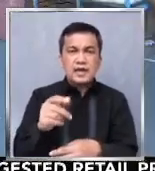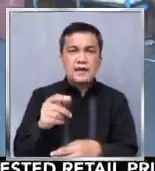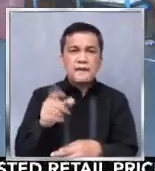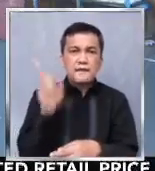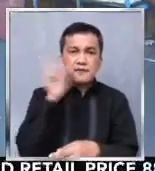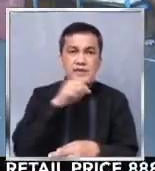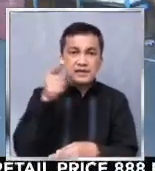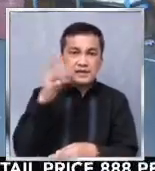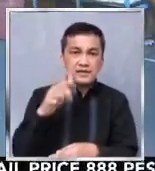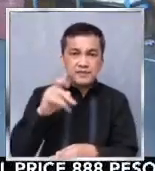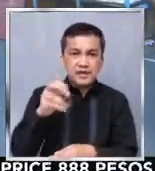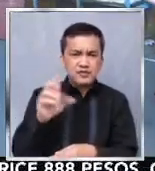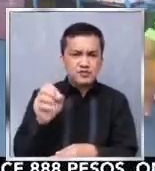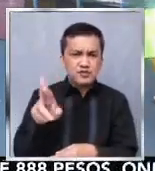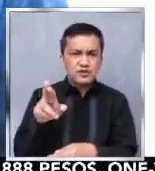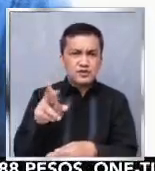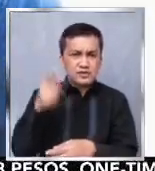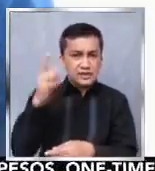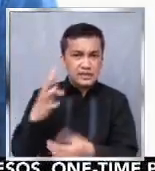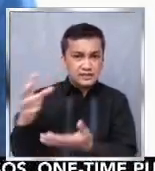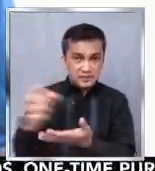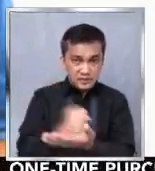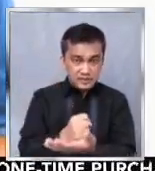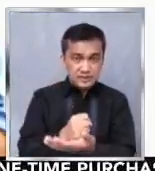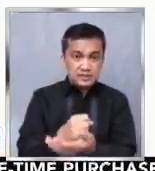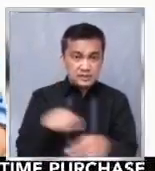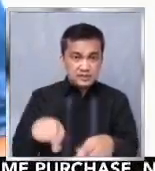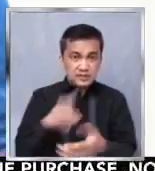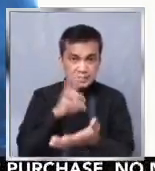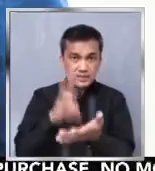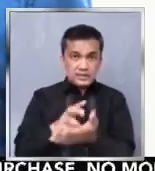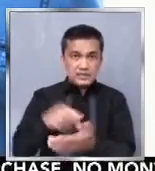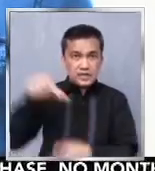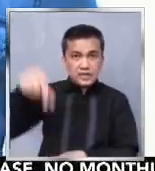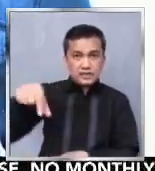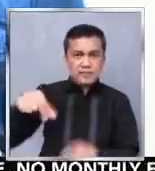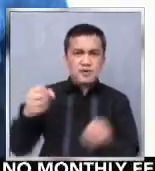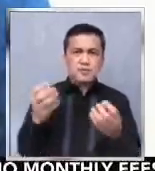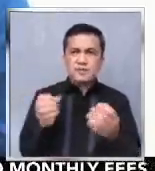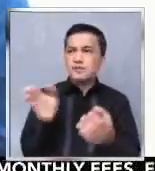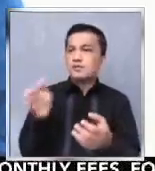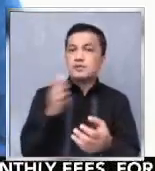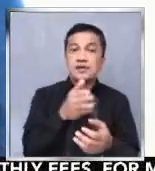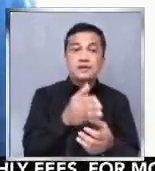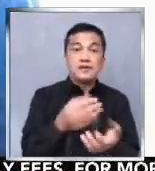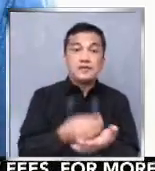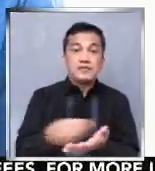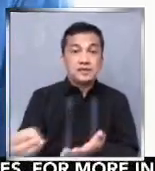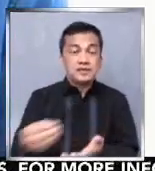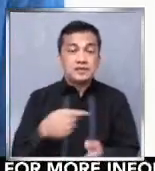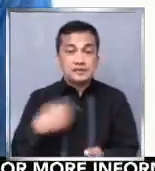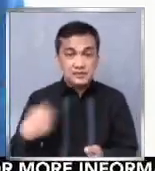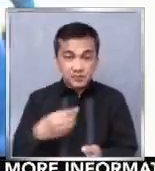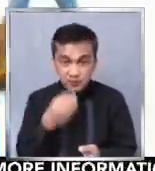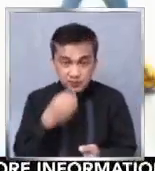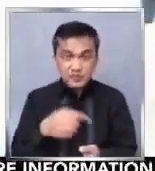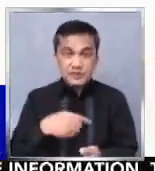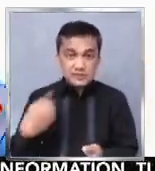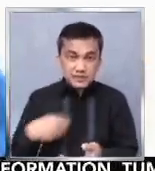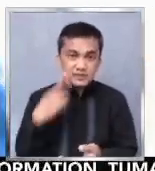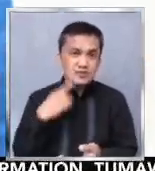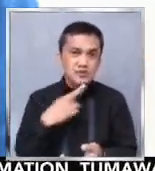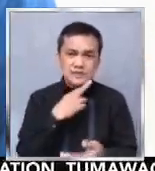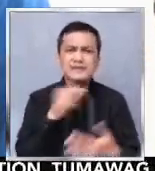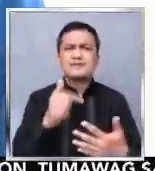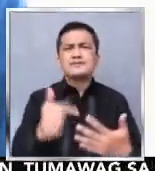pag-aani. Dito talaga sa area ng Quiapo, napakarami mong mapupuntahan para makabili ka ng mga Chinese food, mga Chinese restaurants at kung ano-ano pa. Talagang parte